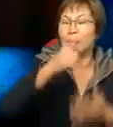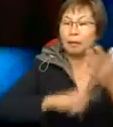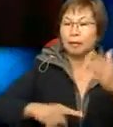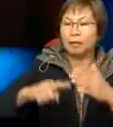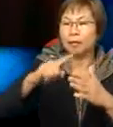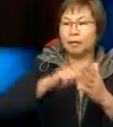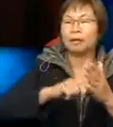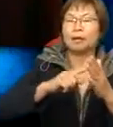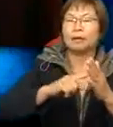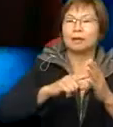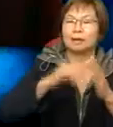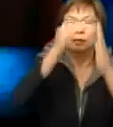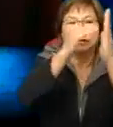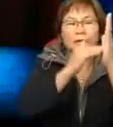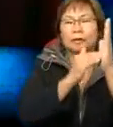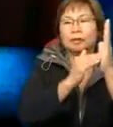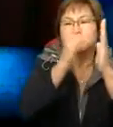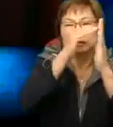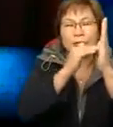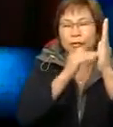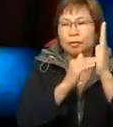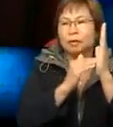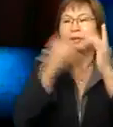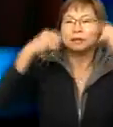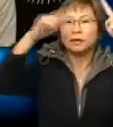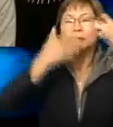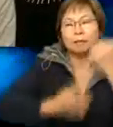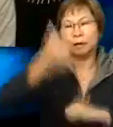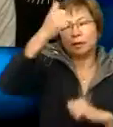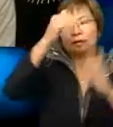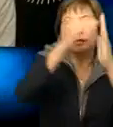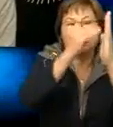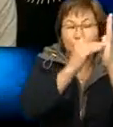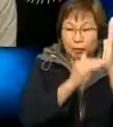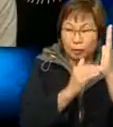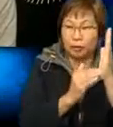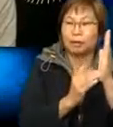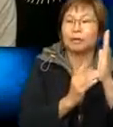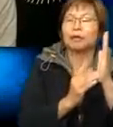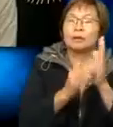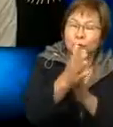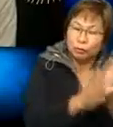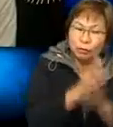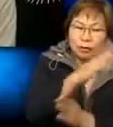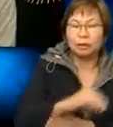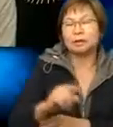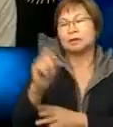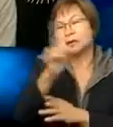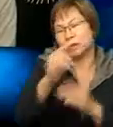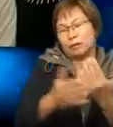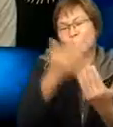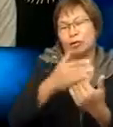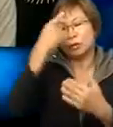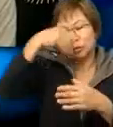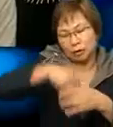agaknya petua-petua kejayaan yang boleh dikongsi dengan kami, Vanessa? Petuanya ialah bersungguh-sungguh dan jangan ambil